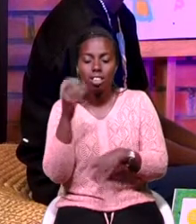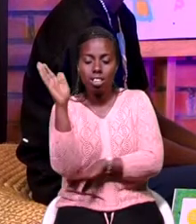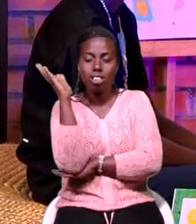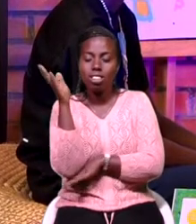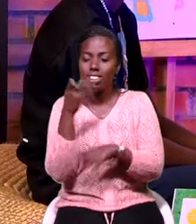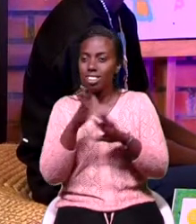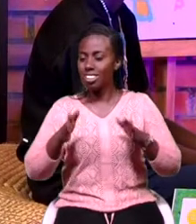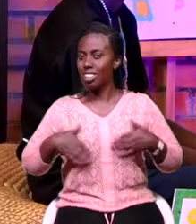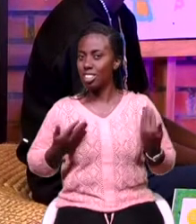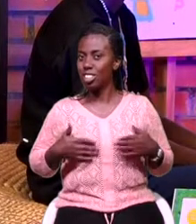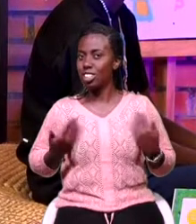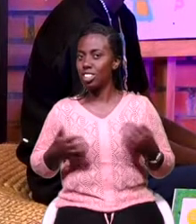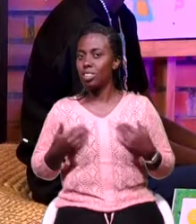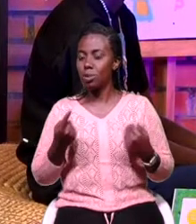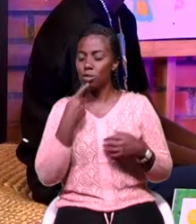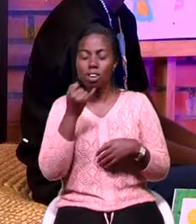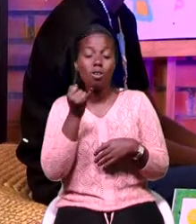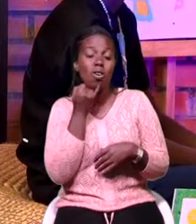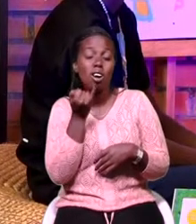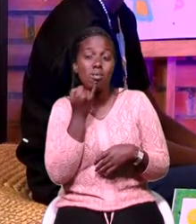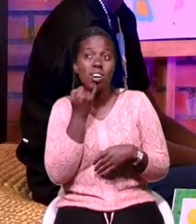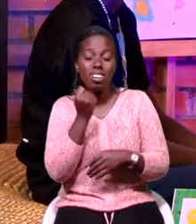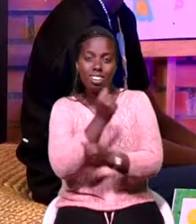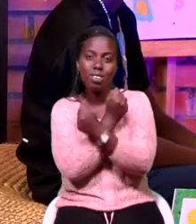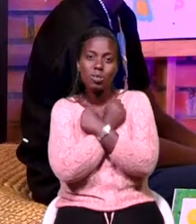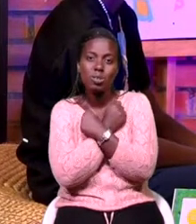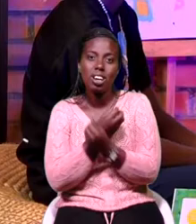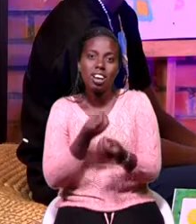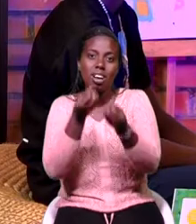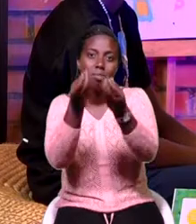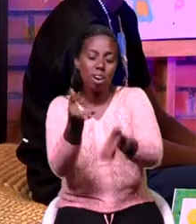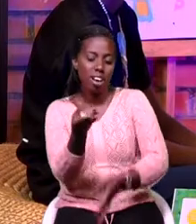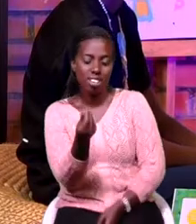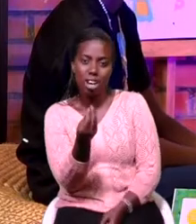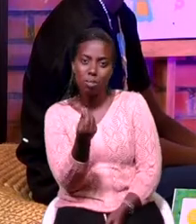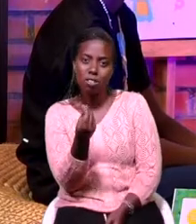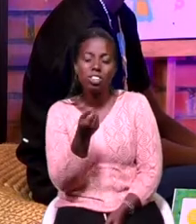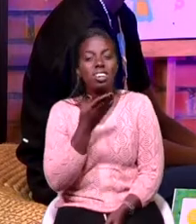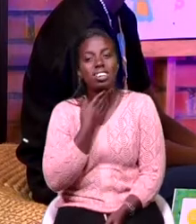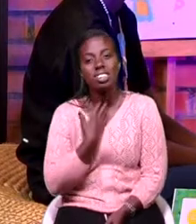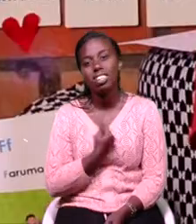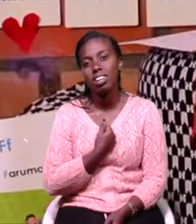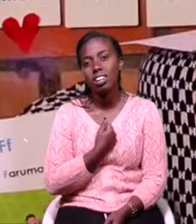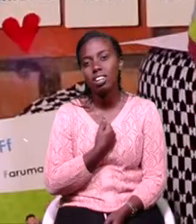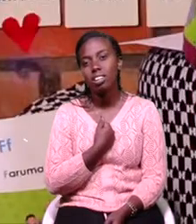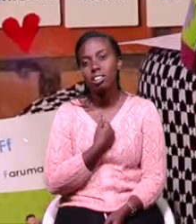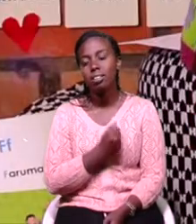ati byibura wa mwana nakundaga muhaye amafaranga yashakaga.